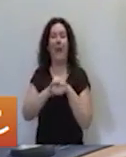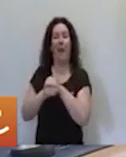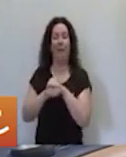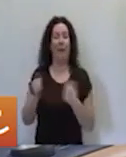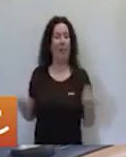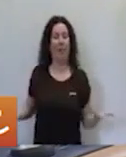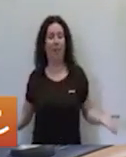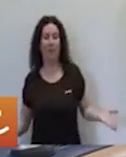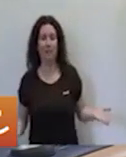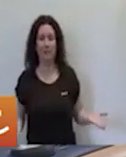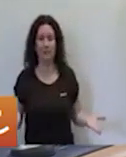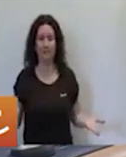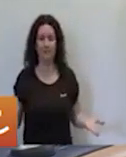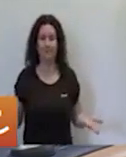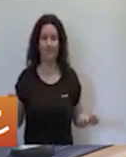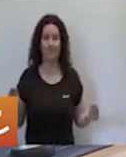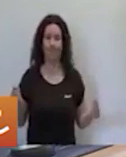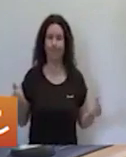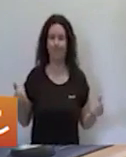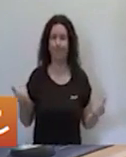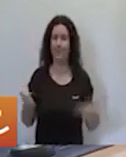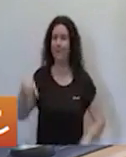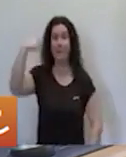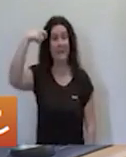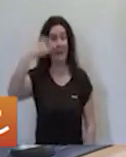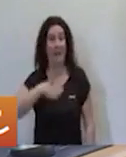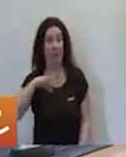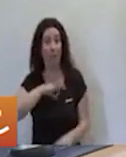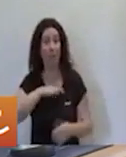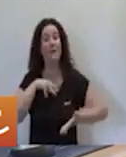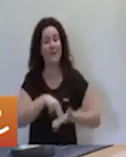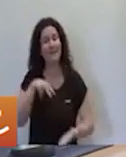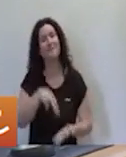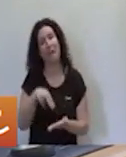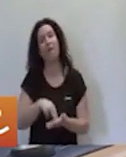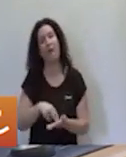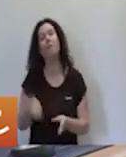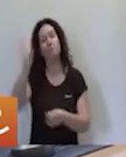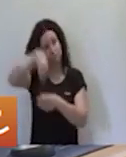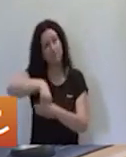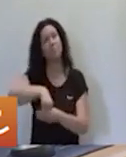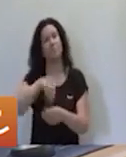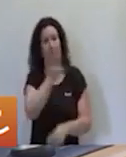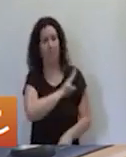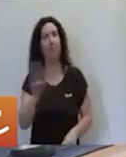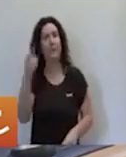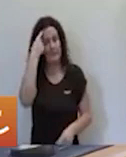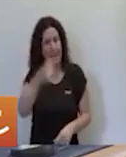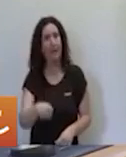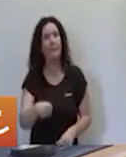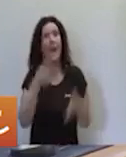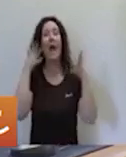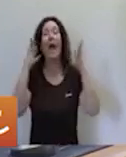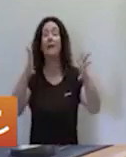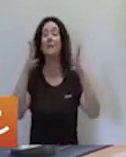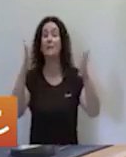diverses empreses. I el president de la Diputació estava durant tot aquest temps en el legislatiu i era assessor